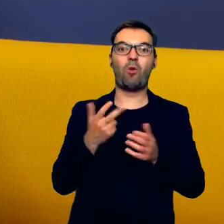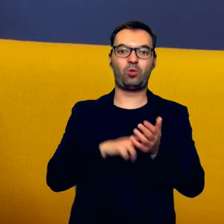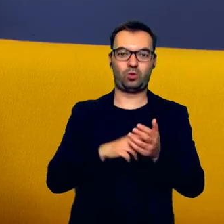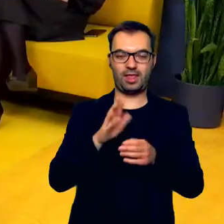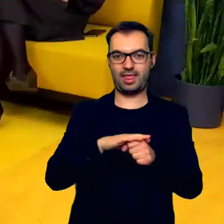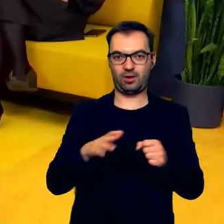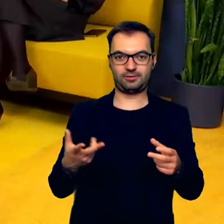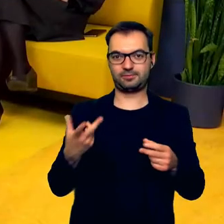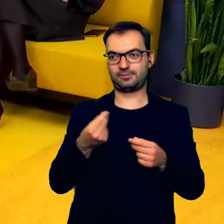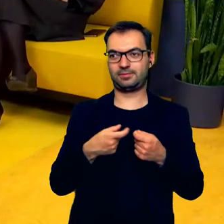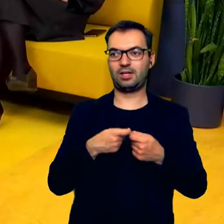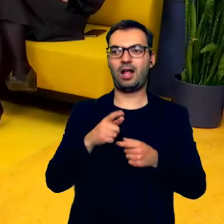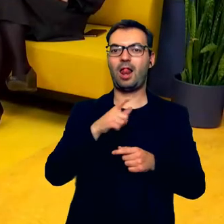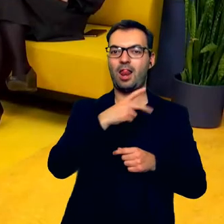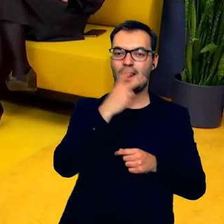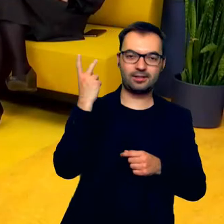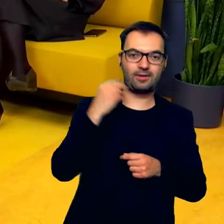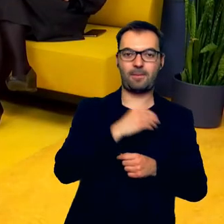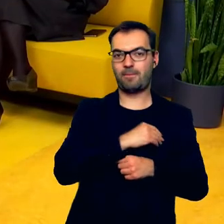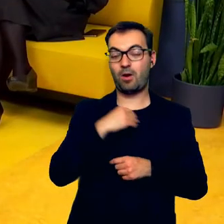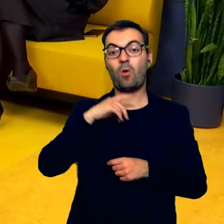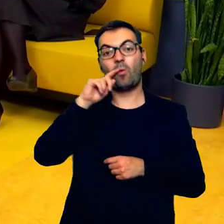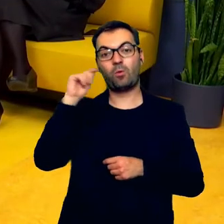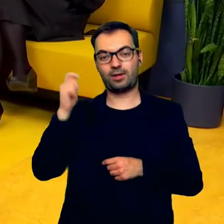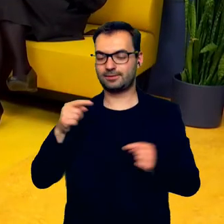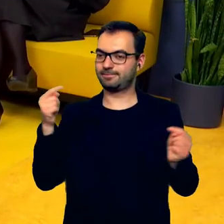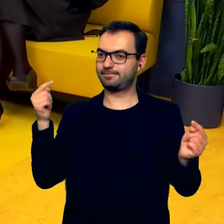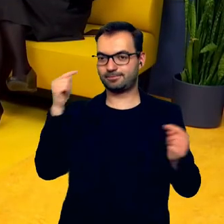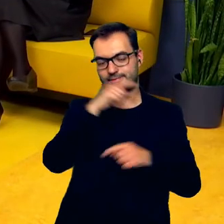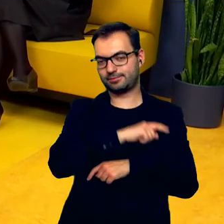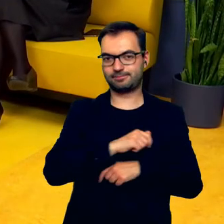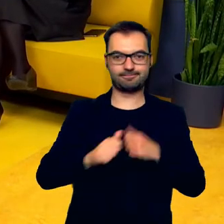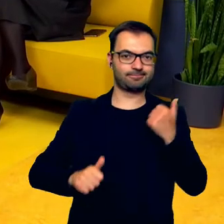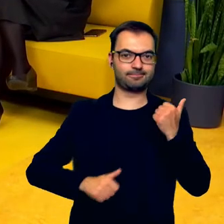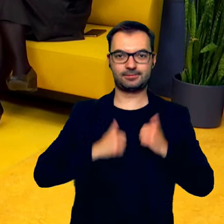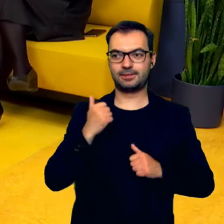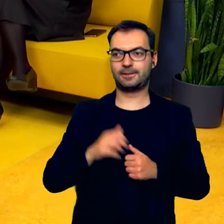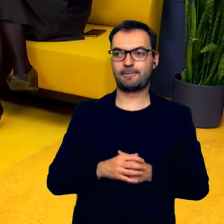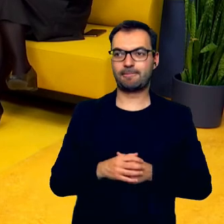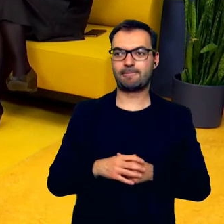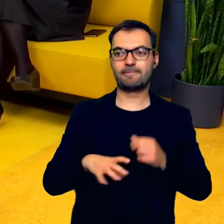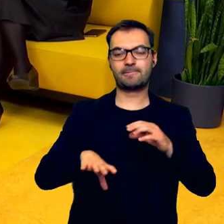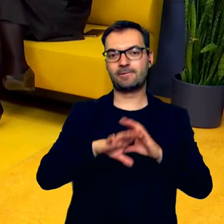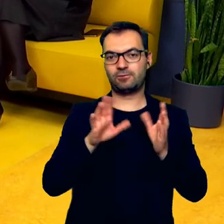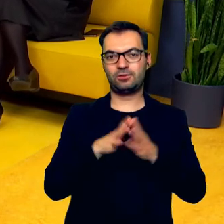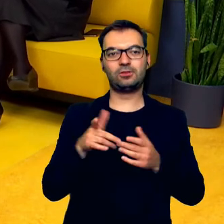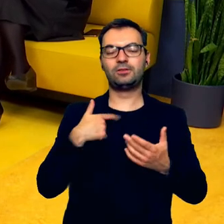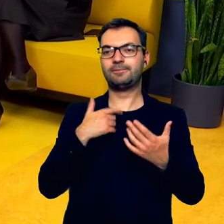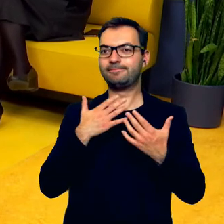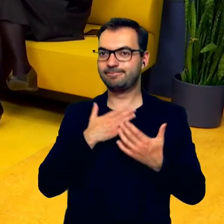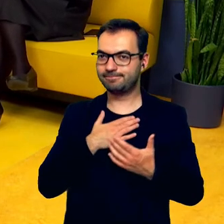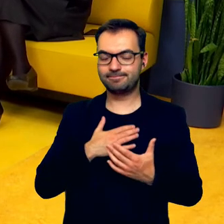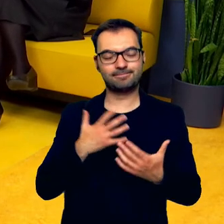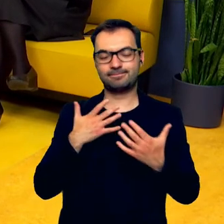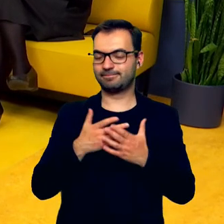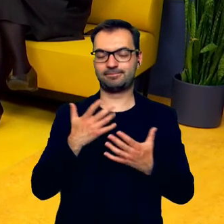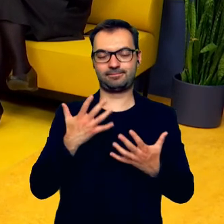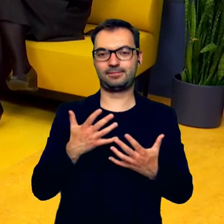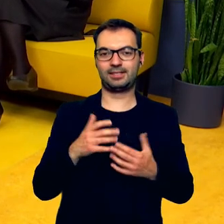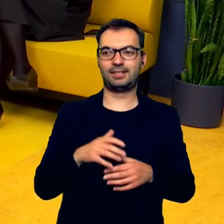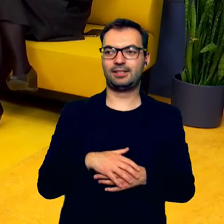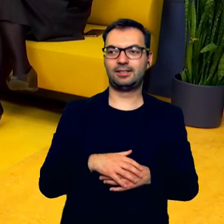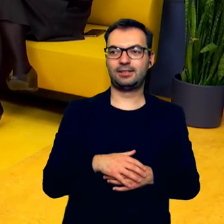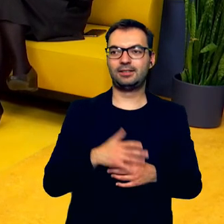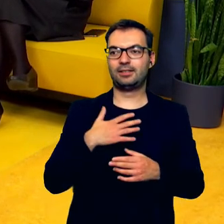Narodów, czyli Litwinów, Polaków i Ukraińców. Zaprzepaszczona możliwość. To wszystko jest mi bardzo bliskie i